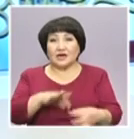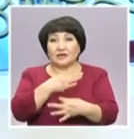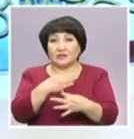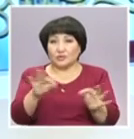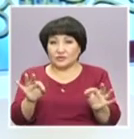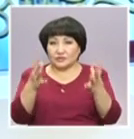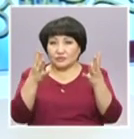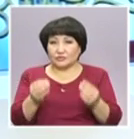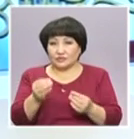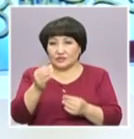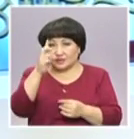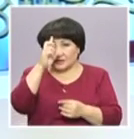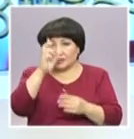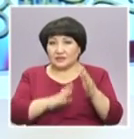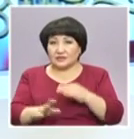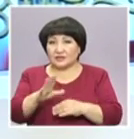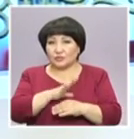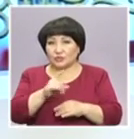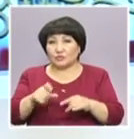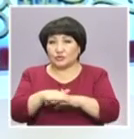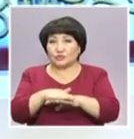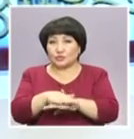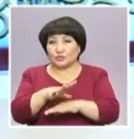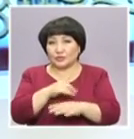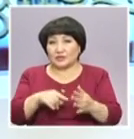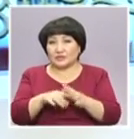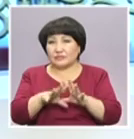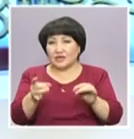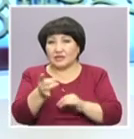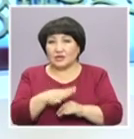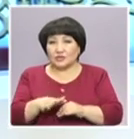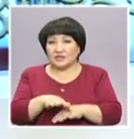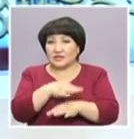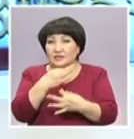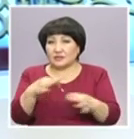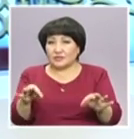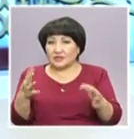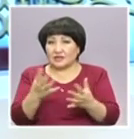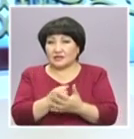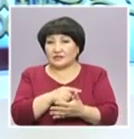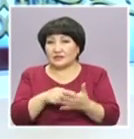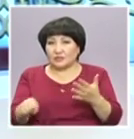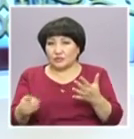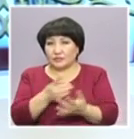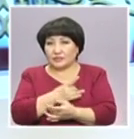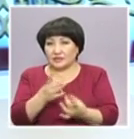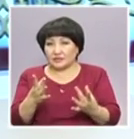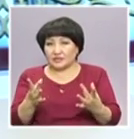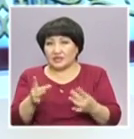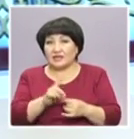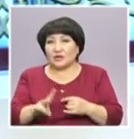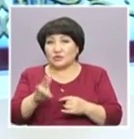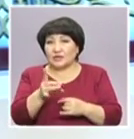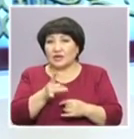Тәуелсіздік күнінде ел болып, жұрт болып, қаламыздың барлық ауданы егемендік алғанды атап өтуде мерейлі мереке Наурызбай ауданды да